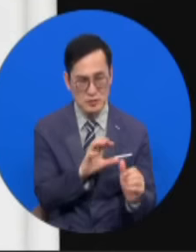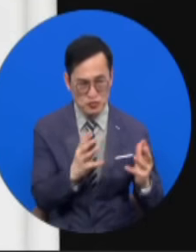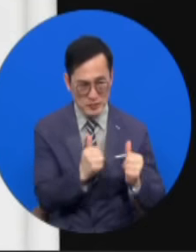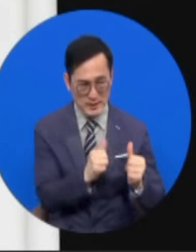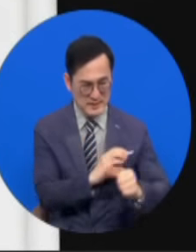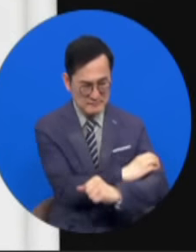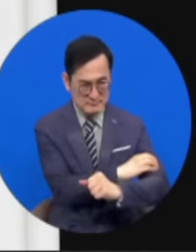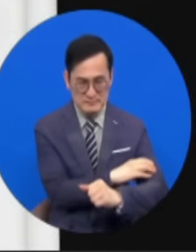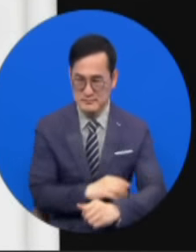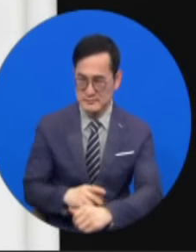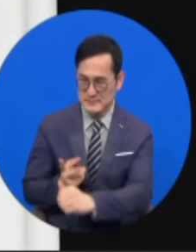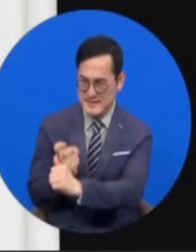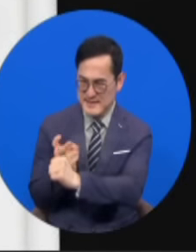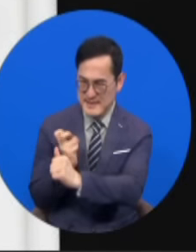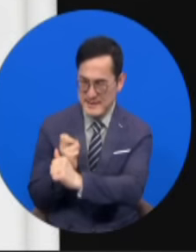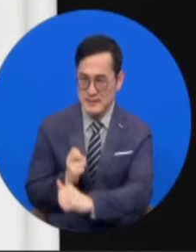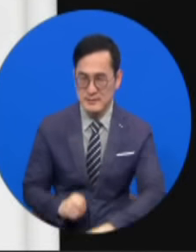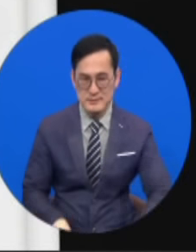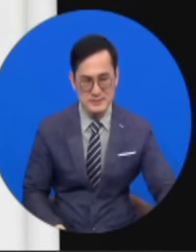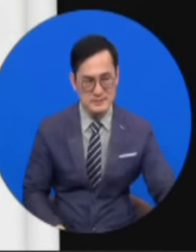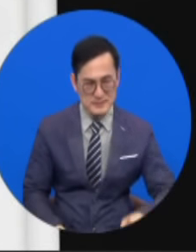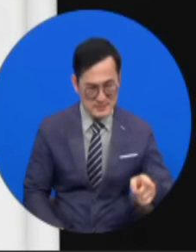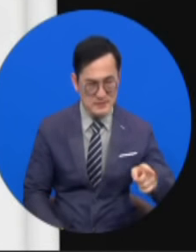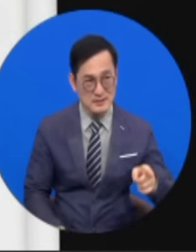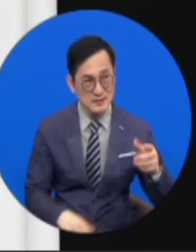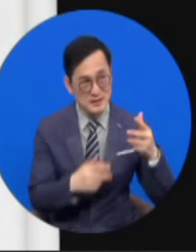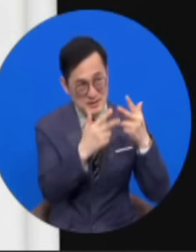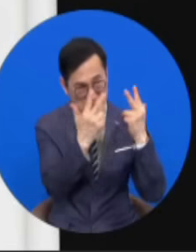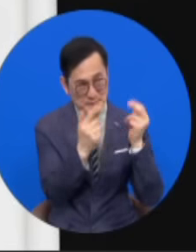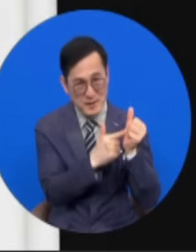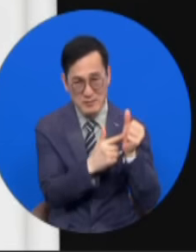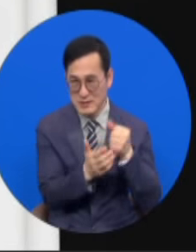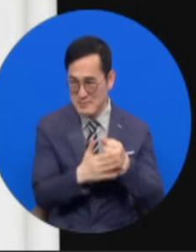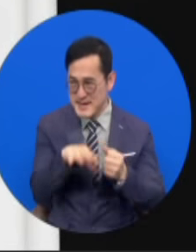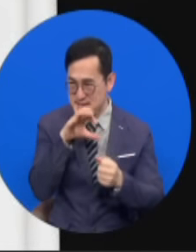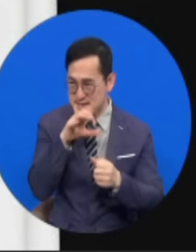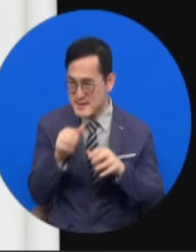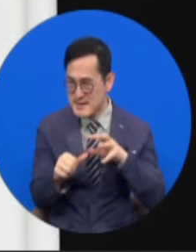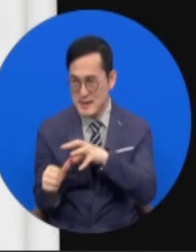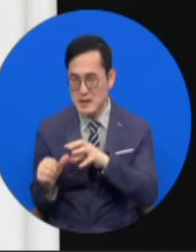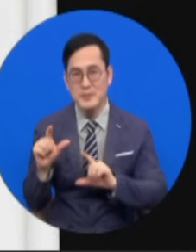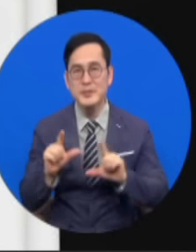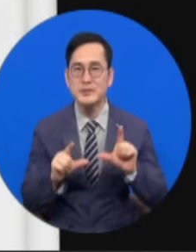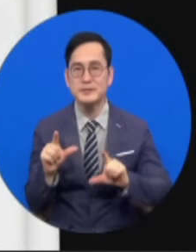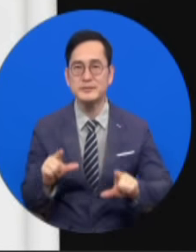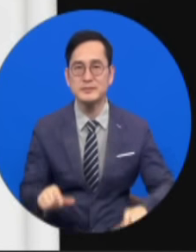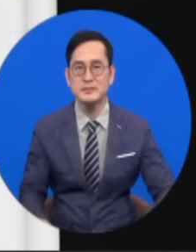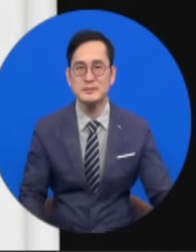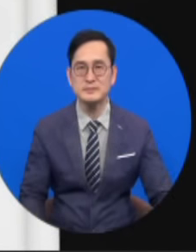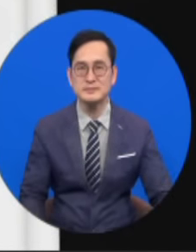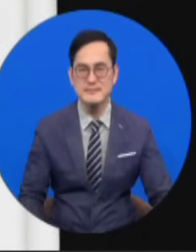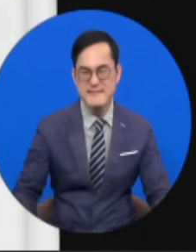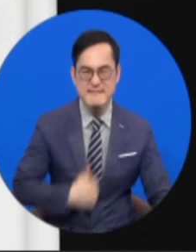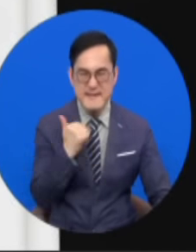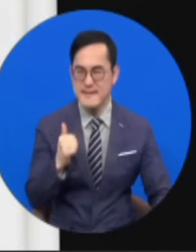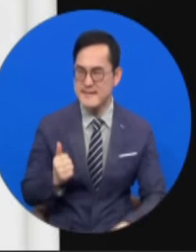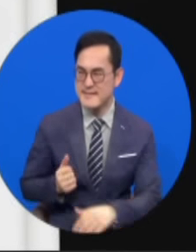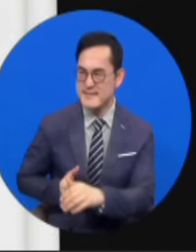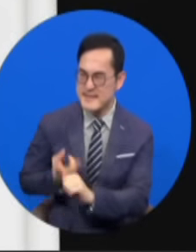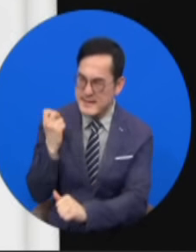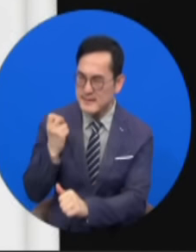야당의 검사 탄핵 추진 상당히 비판적으로 쓰고 있죠 분풀이 박의 장으로 만들기 위해서